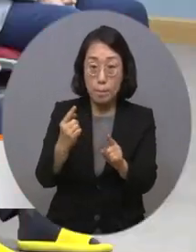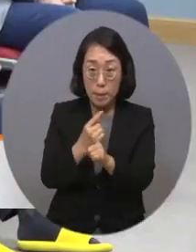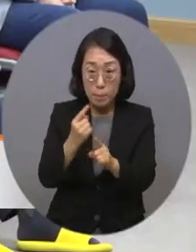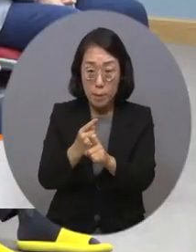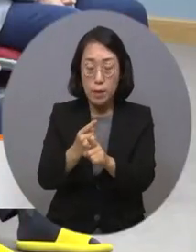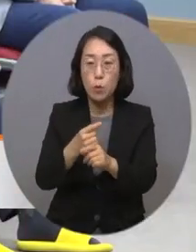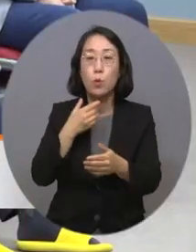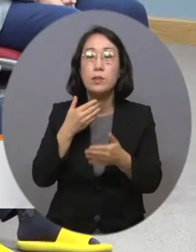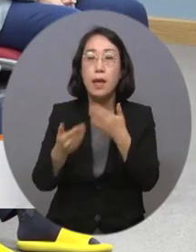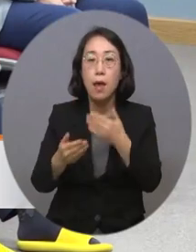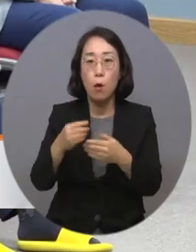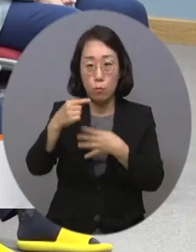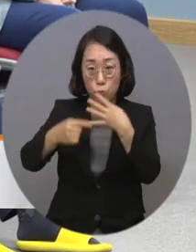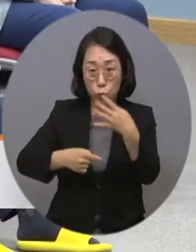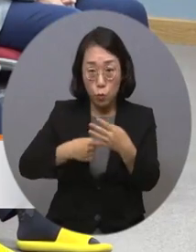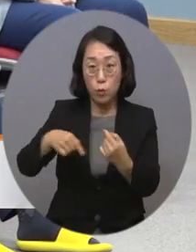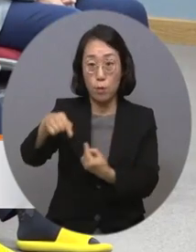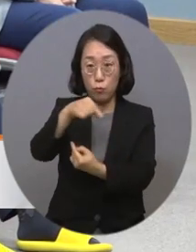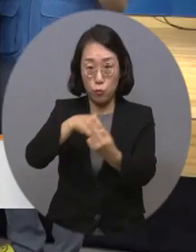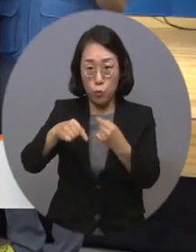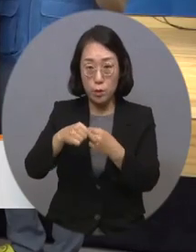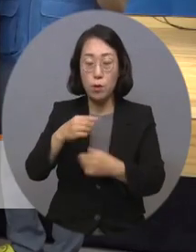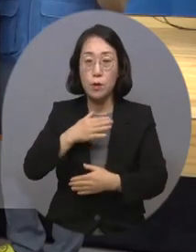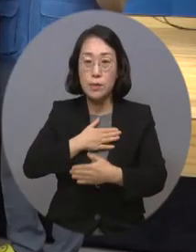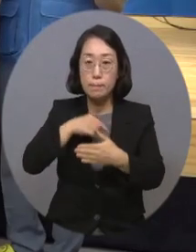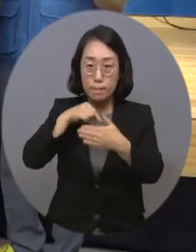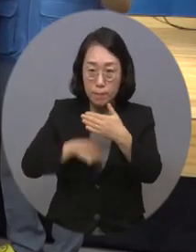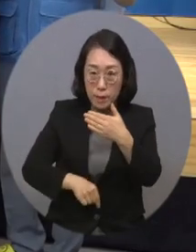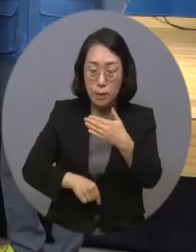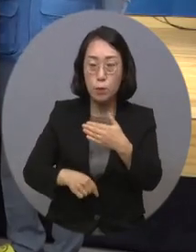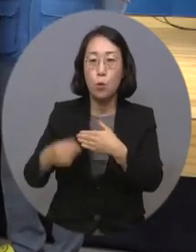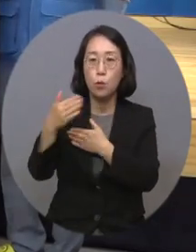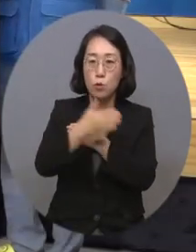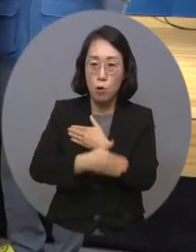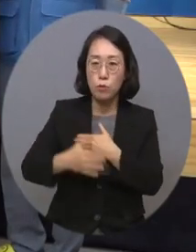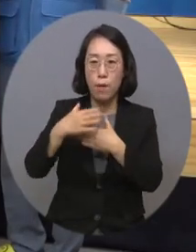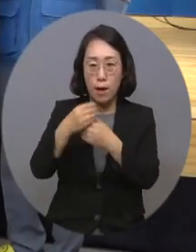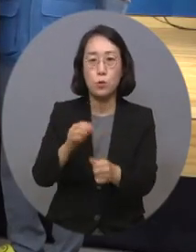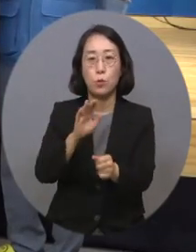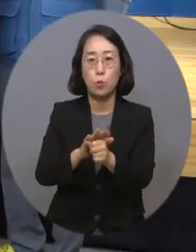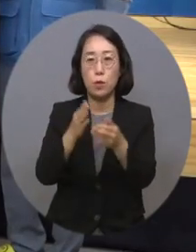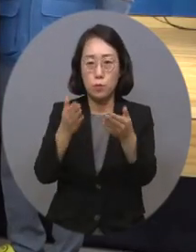프로그램을 운영해 아이들의 신체 발달과 정서적 안정을 도모하게 됩니다.